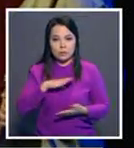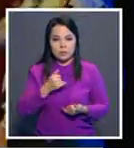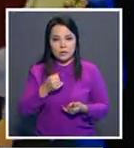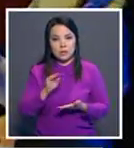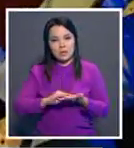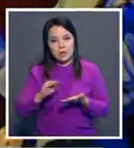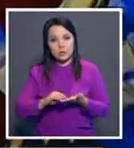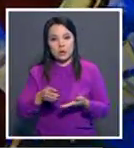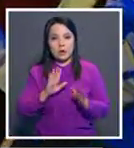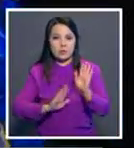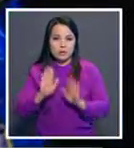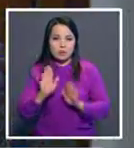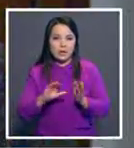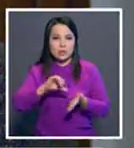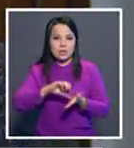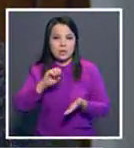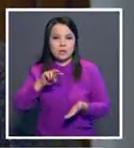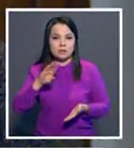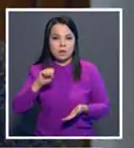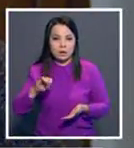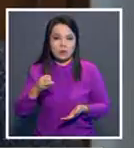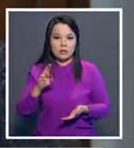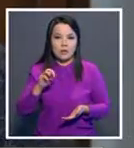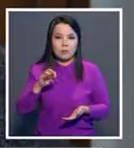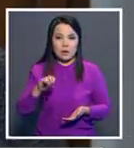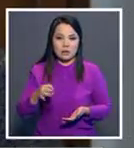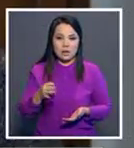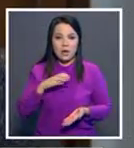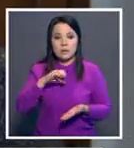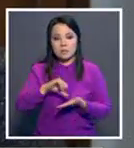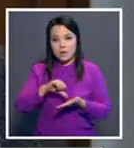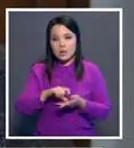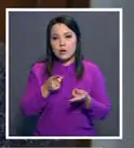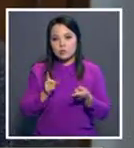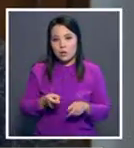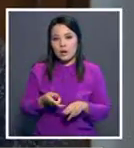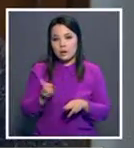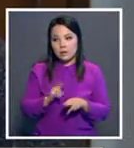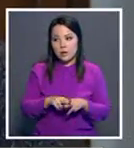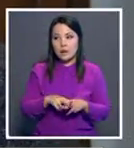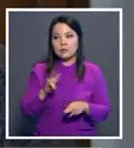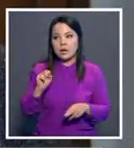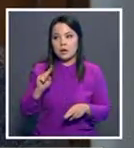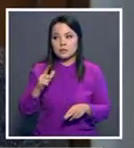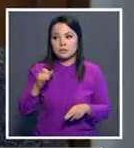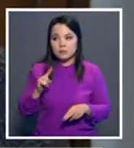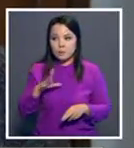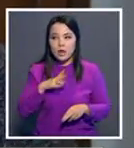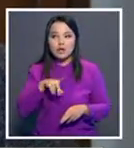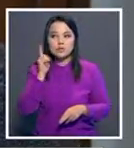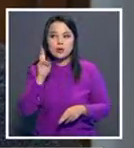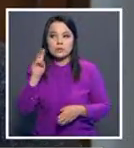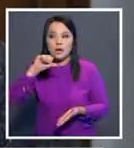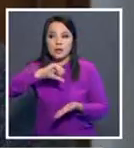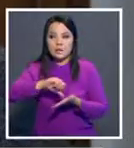режиссері Елтай Кемал. Әрине енді сында болып жатыр ғой, дегенмен де нарғызды жастар ойнамағанда енді